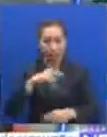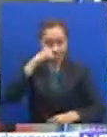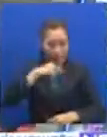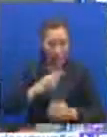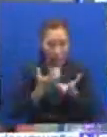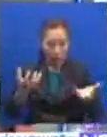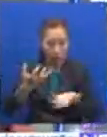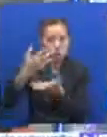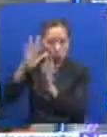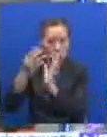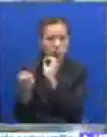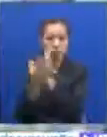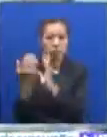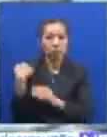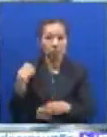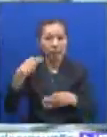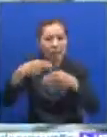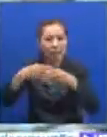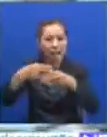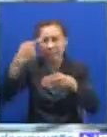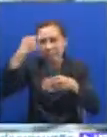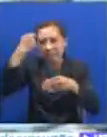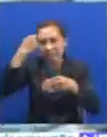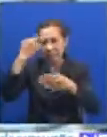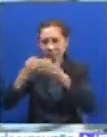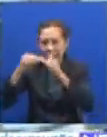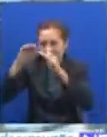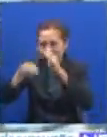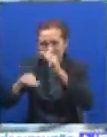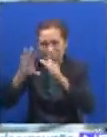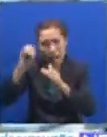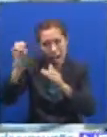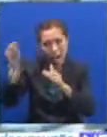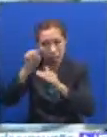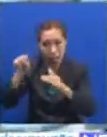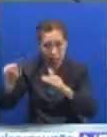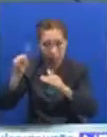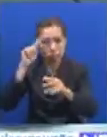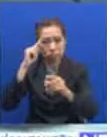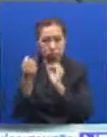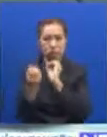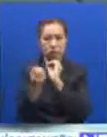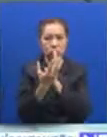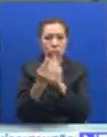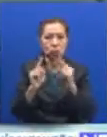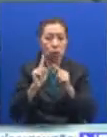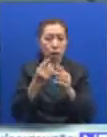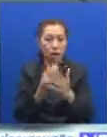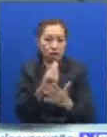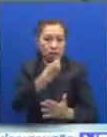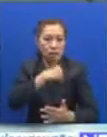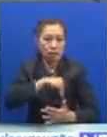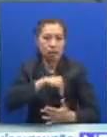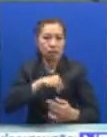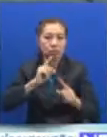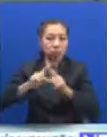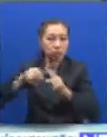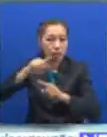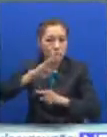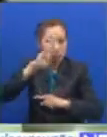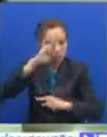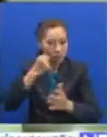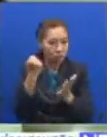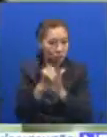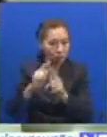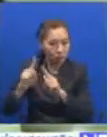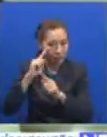ยรวมถึงราคาน้ำมันดิบที่ลดลงกว่า50%ค่ะจะส่งผลกระทบต่อผลกำไรของบริษัทจดทะเบียนโดยเฉพาะ